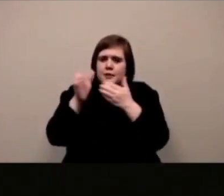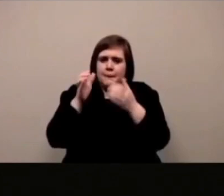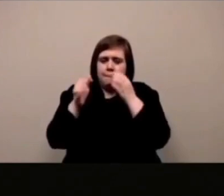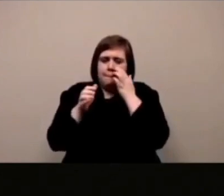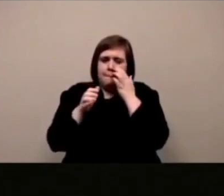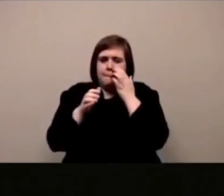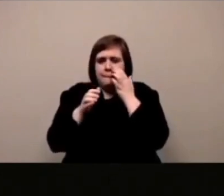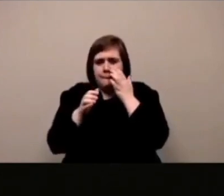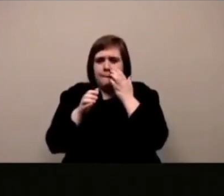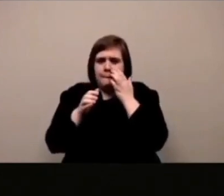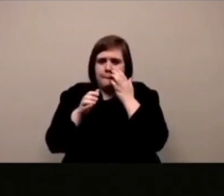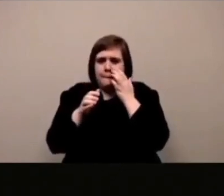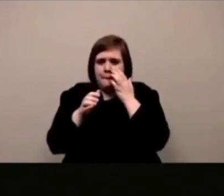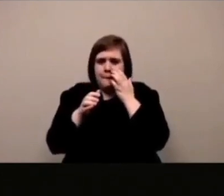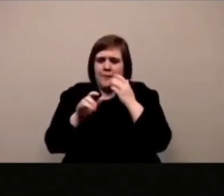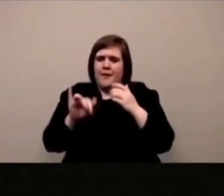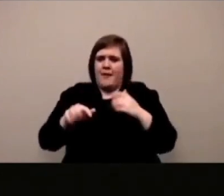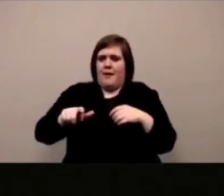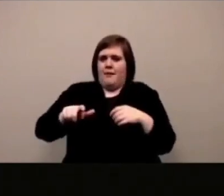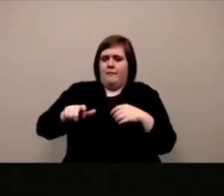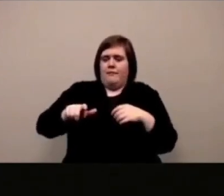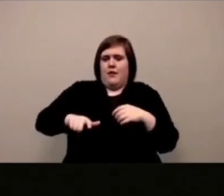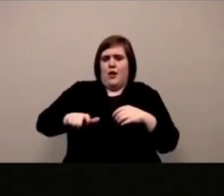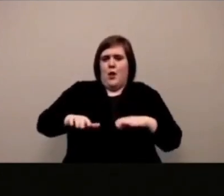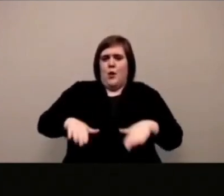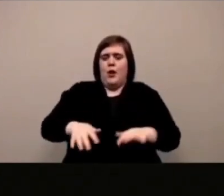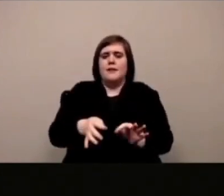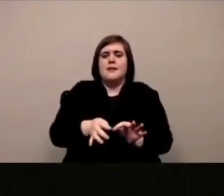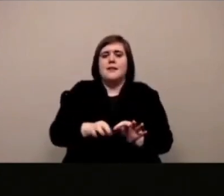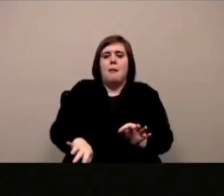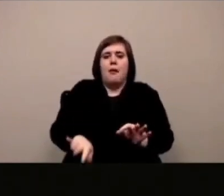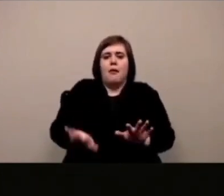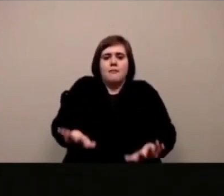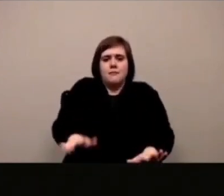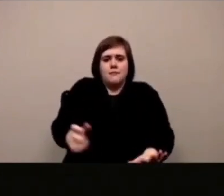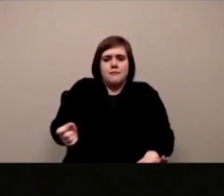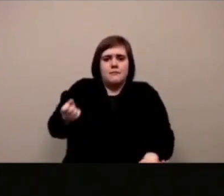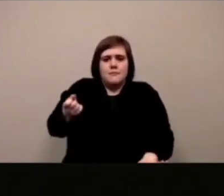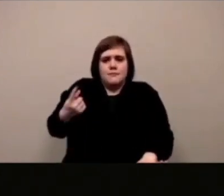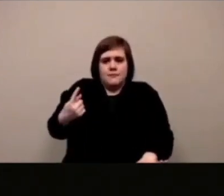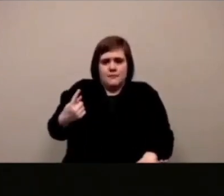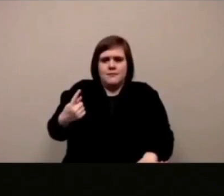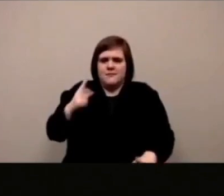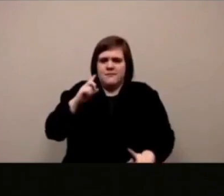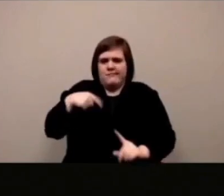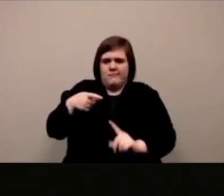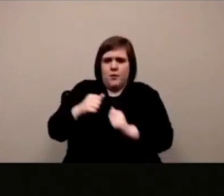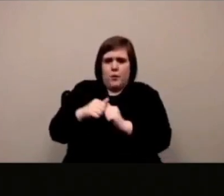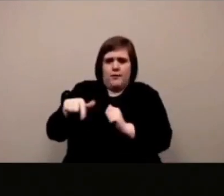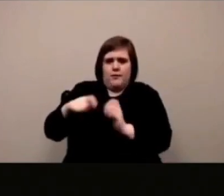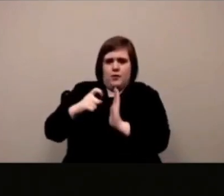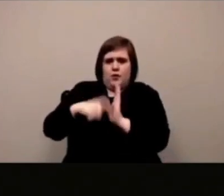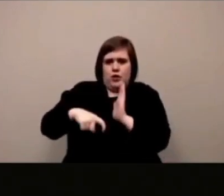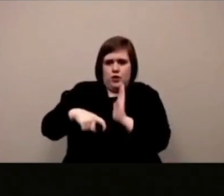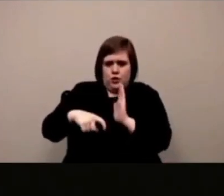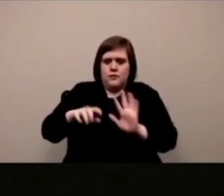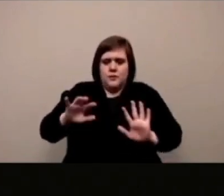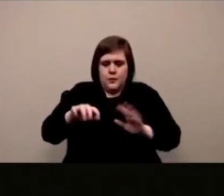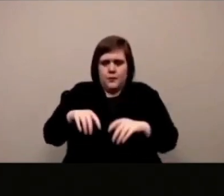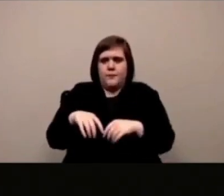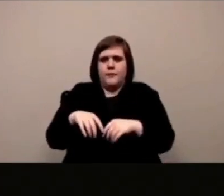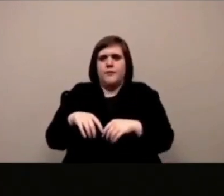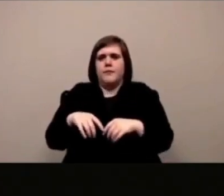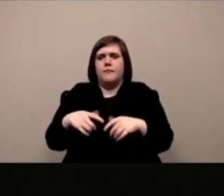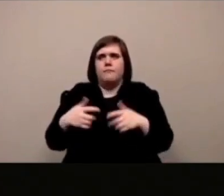ねそしていろんな部分はちょっと難しくなっていると思いますそしていくつかのコンセプトはまだ